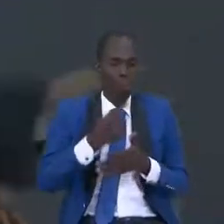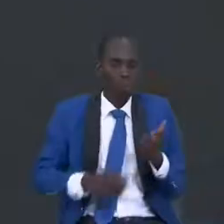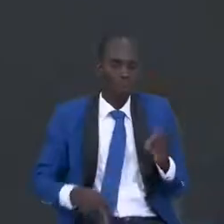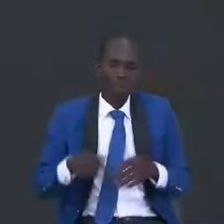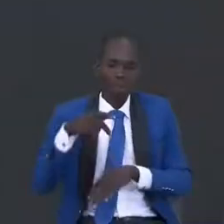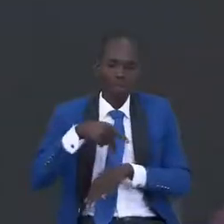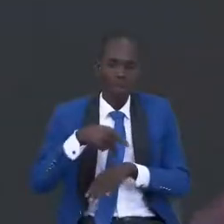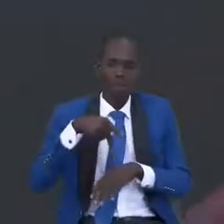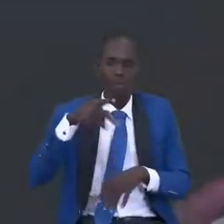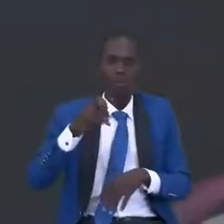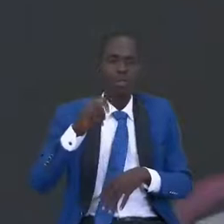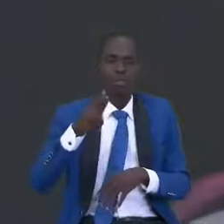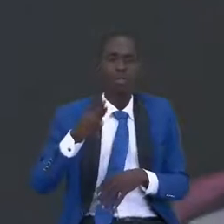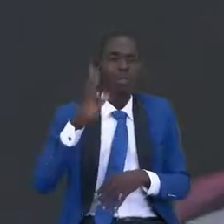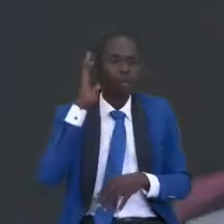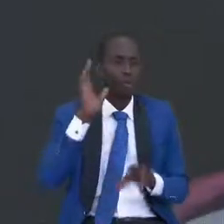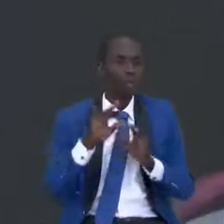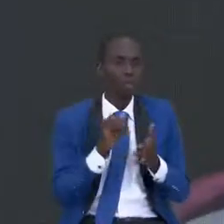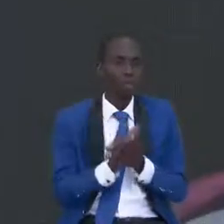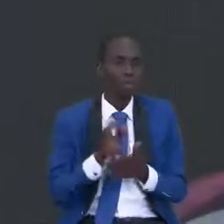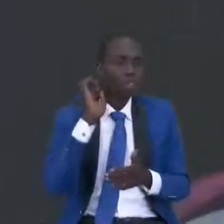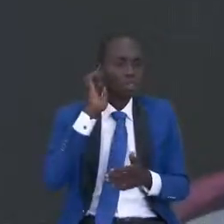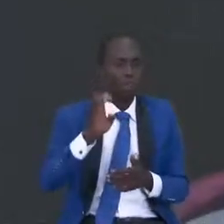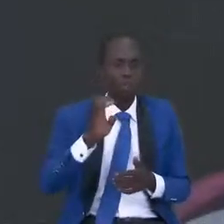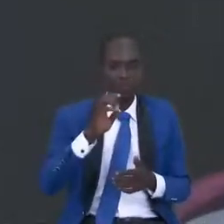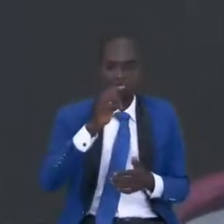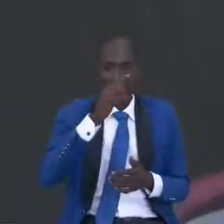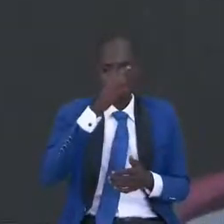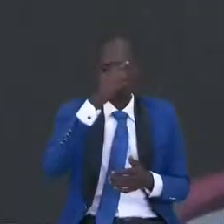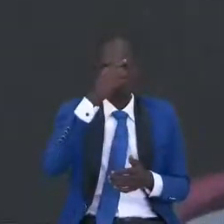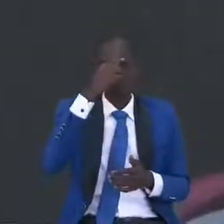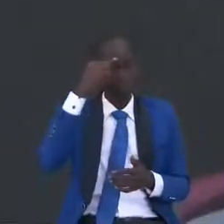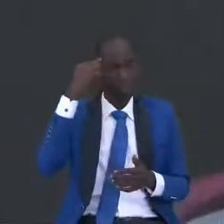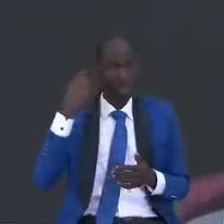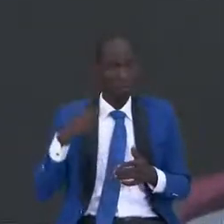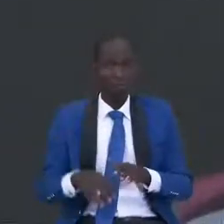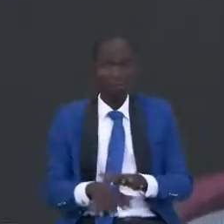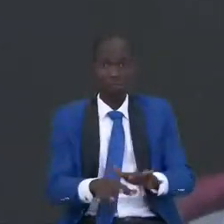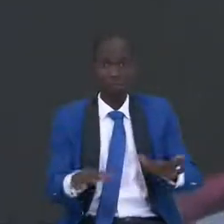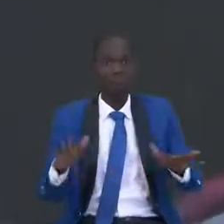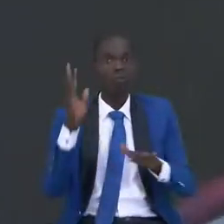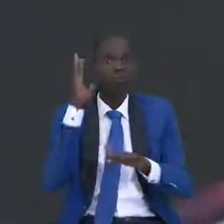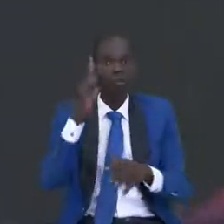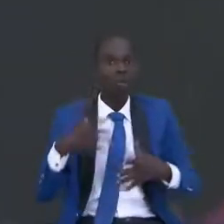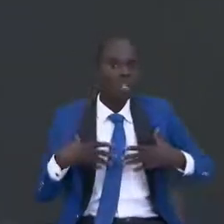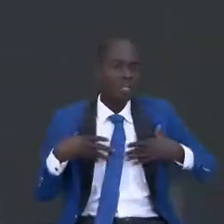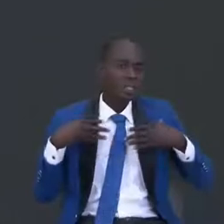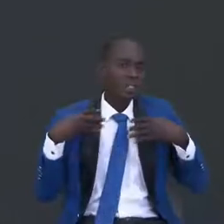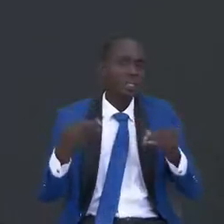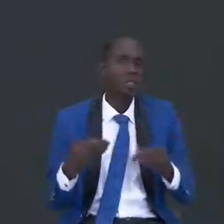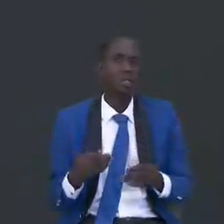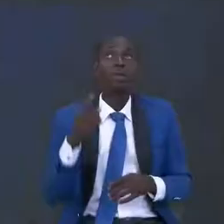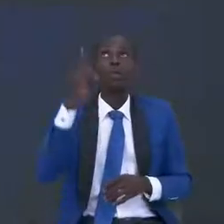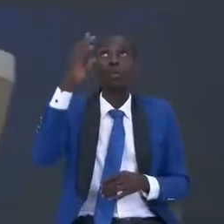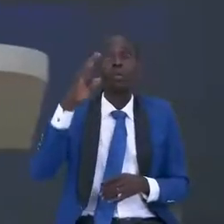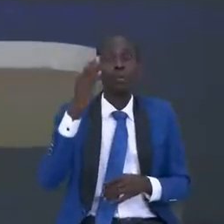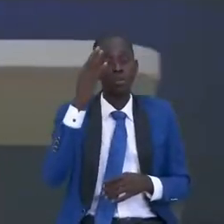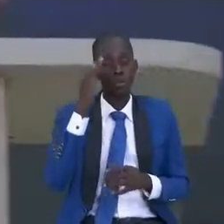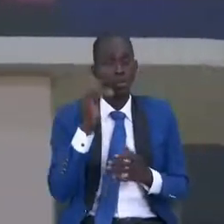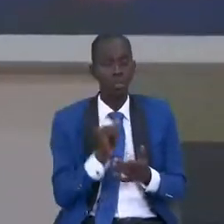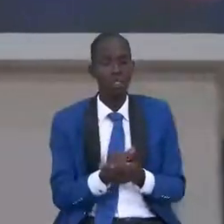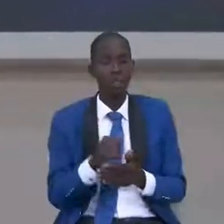Puis son ombre allait guérir les malades. Dieu savait cela à l'avance. Il savait que Pierre va ressusciter Dorcas